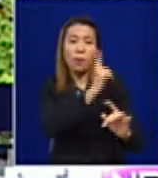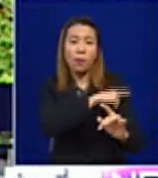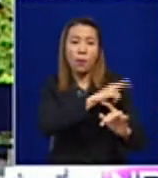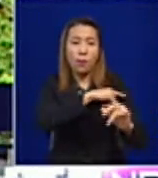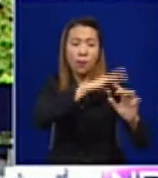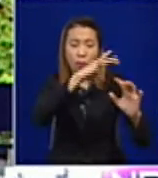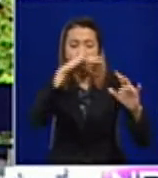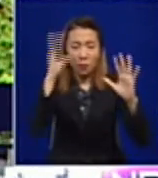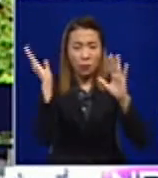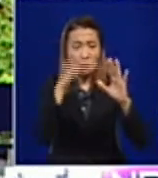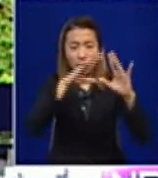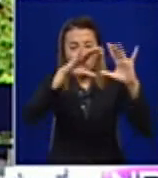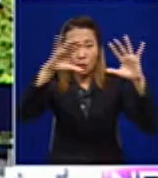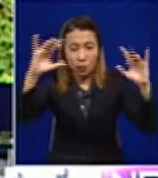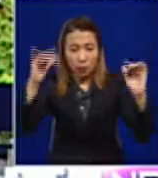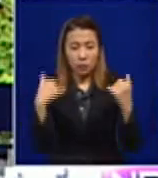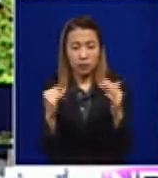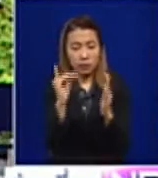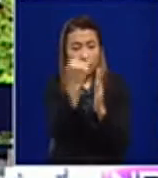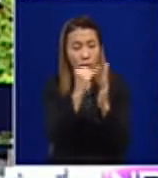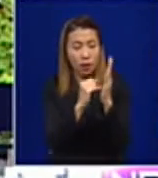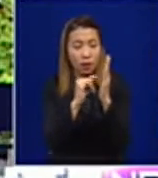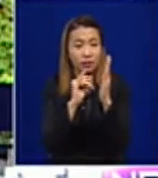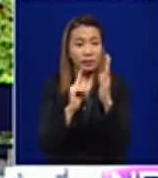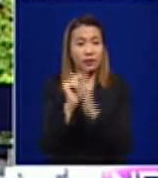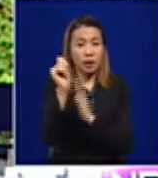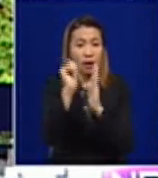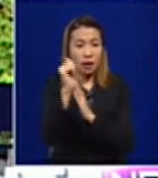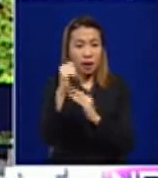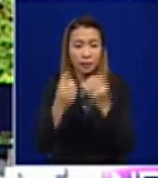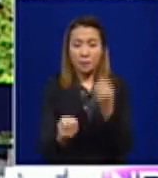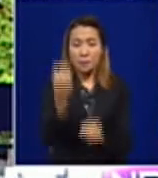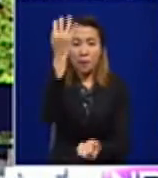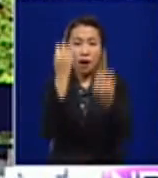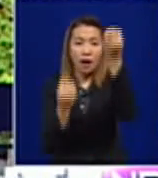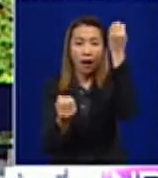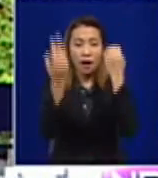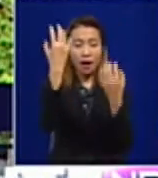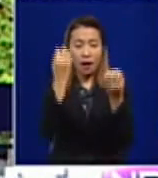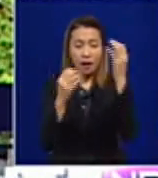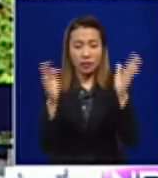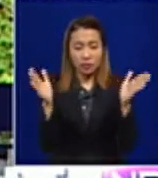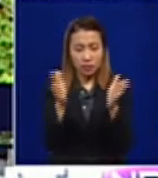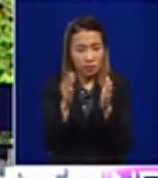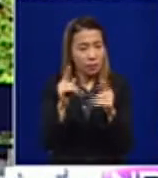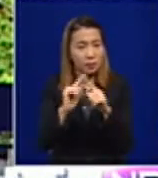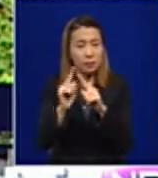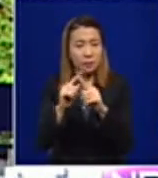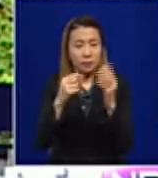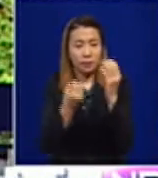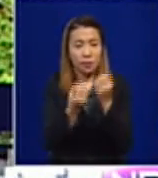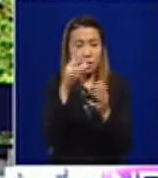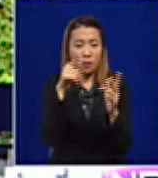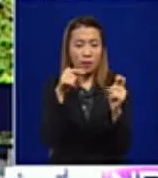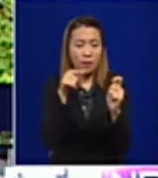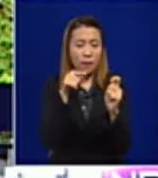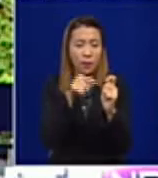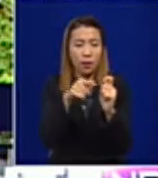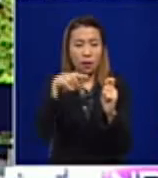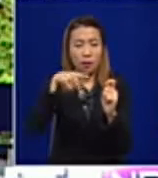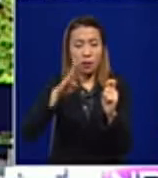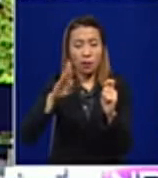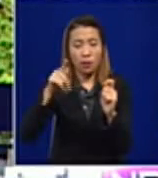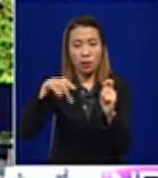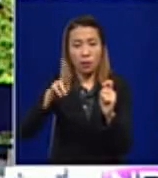หน้าที่จังหวัดตากและชาวบ้านช่วยกันดับไฟป่าบริเวณป่าสงวนแห่งชาติป่าช่องแคบแม่โกนเกณฑ์อำเภอพบพระหลังจากช